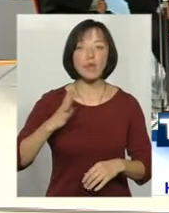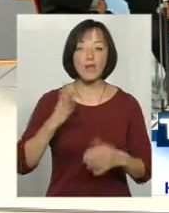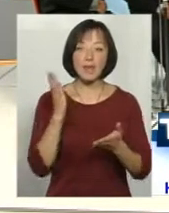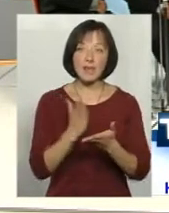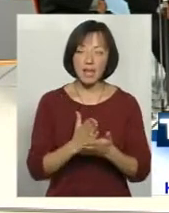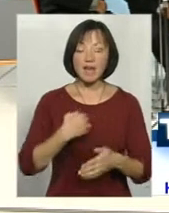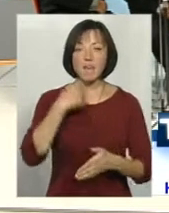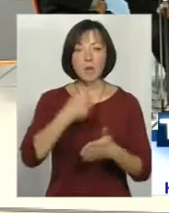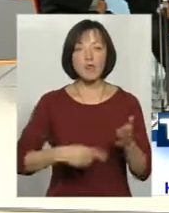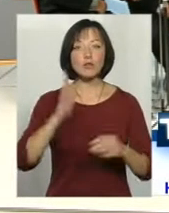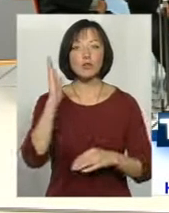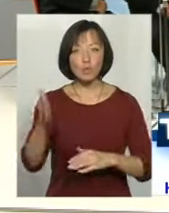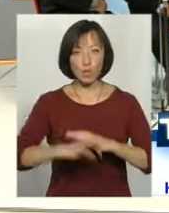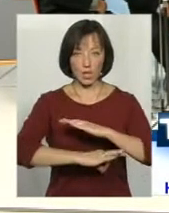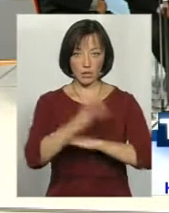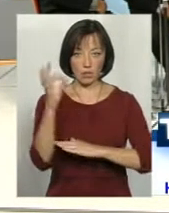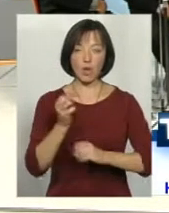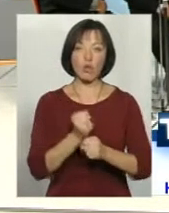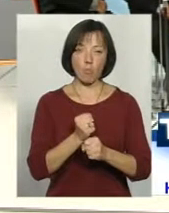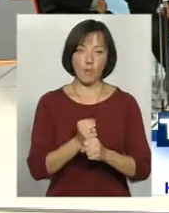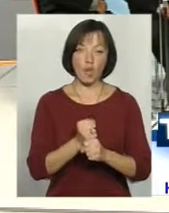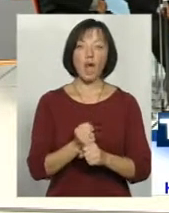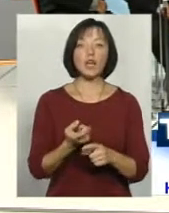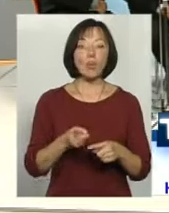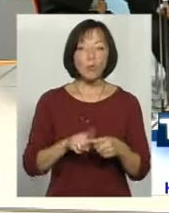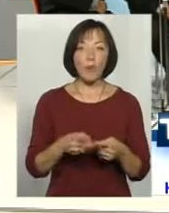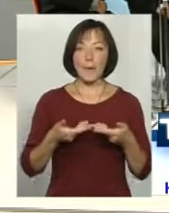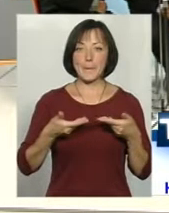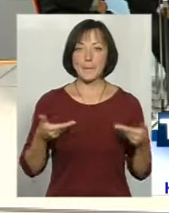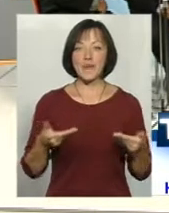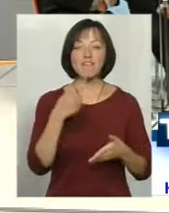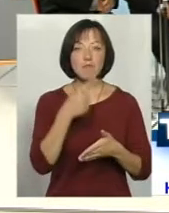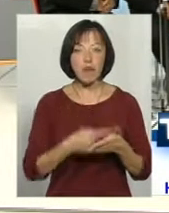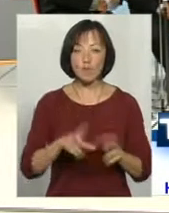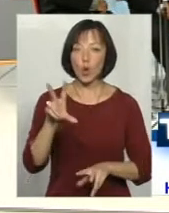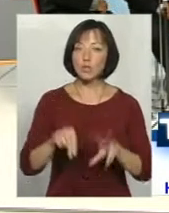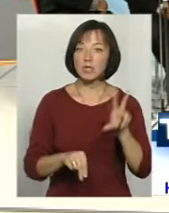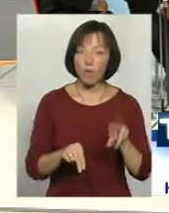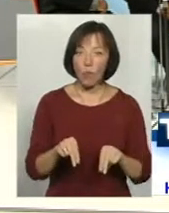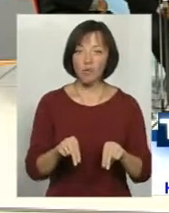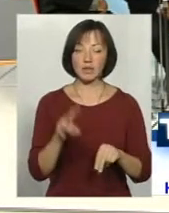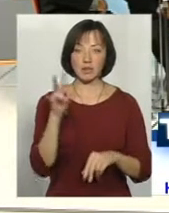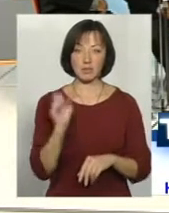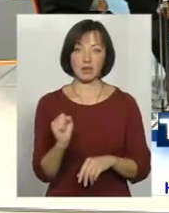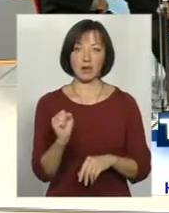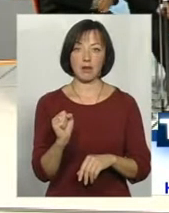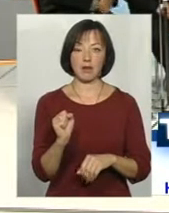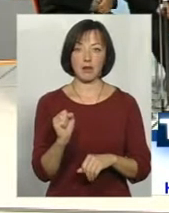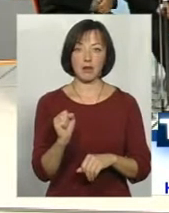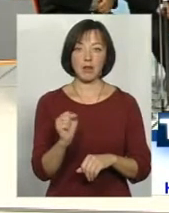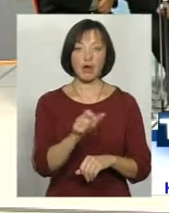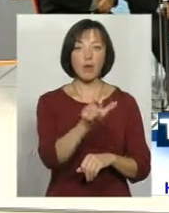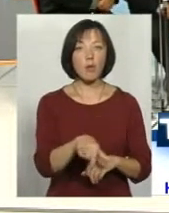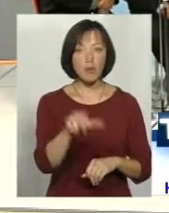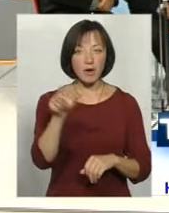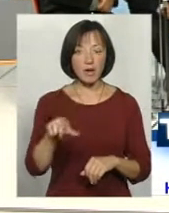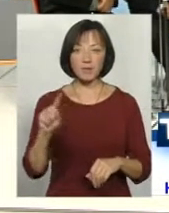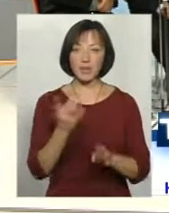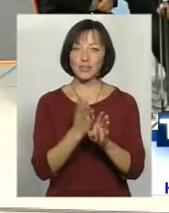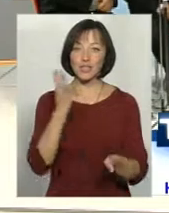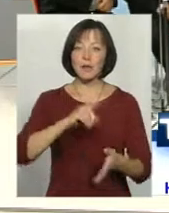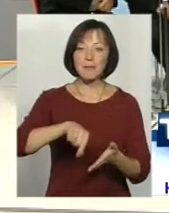я впевнений, будуть на сході України, робить. Тому ми і впевнені розраховувати на громадян, в першу